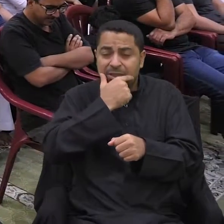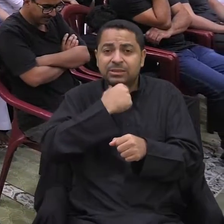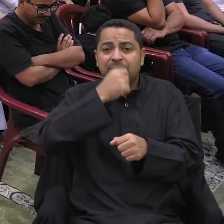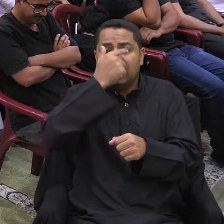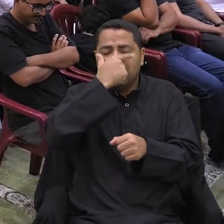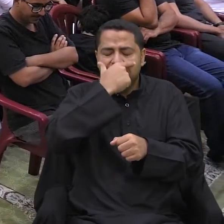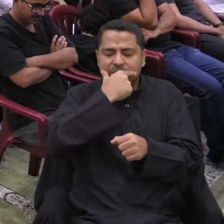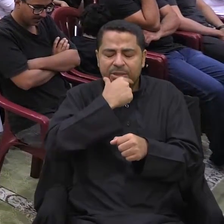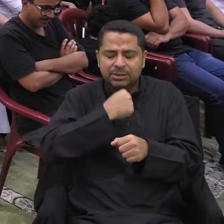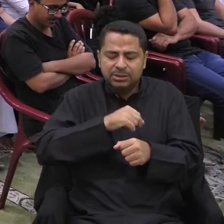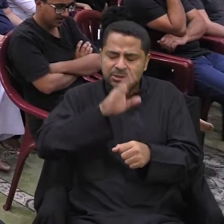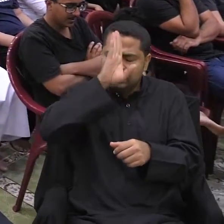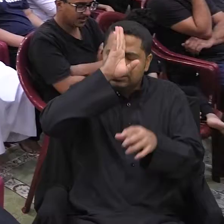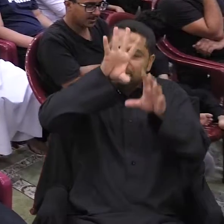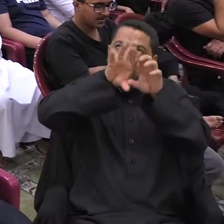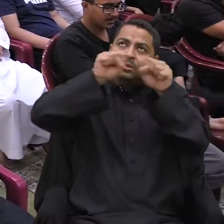الوجنتين